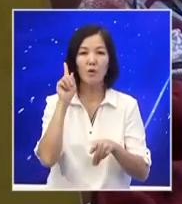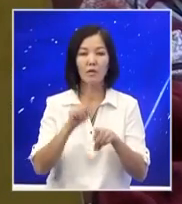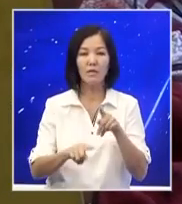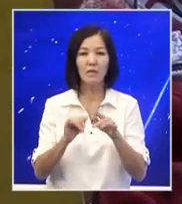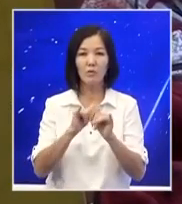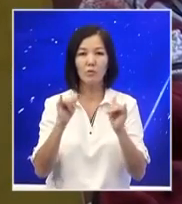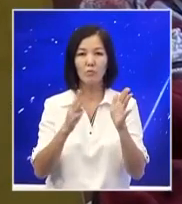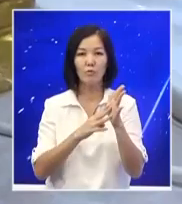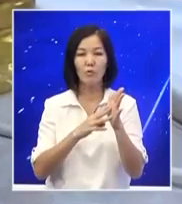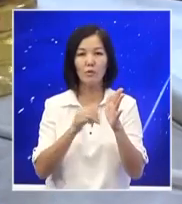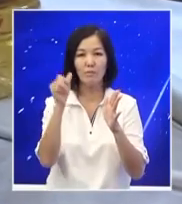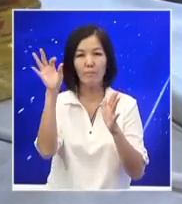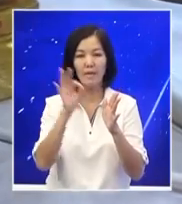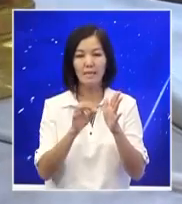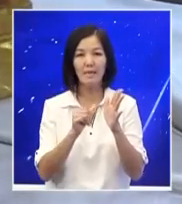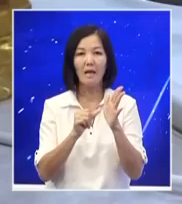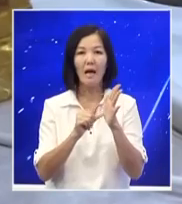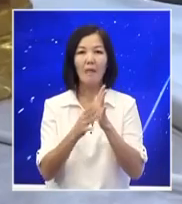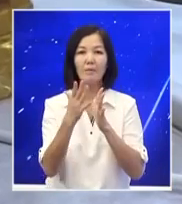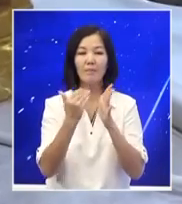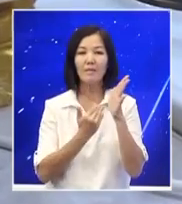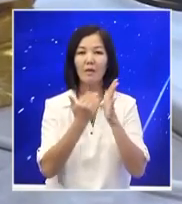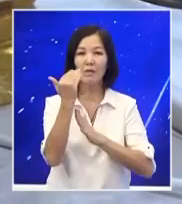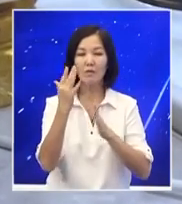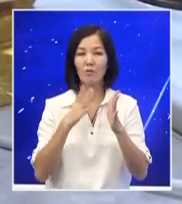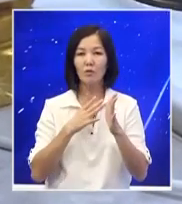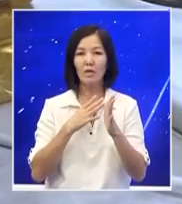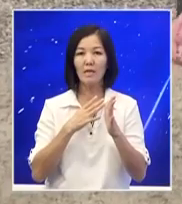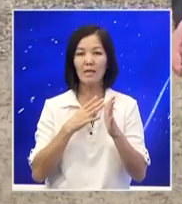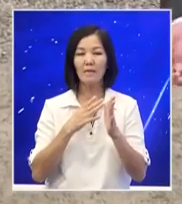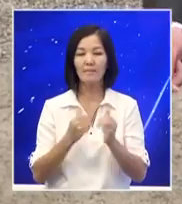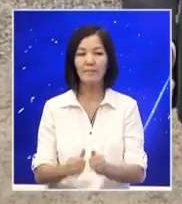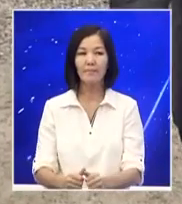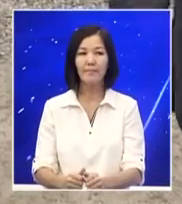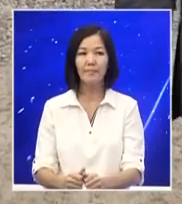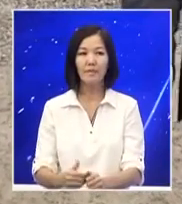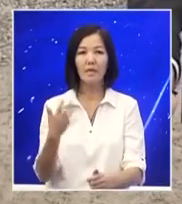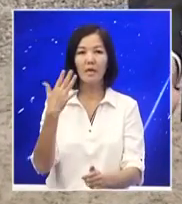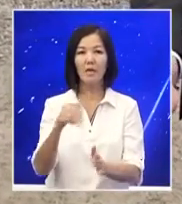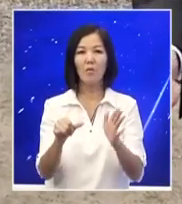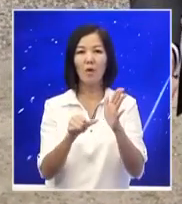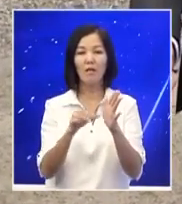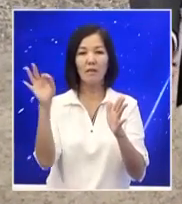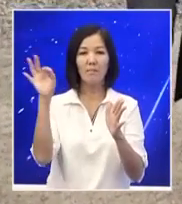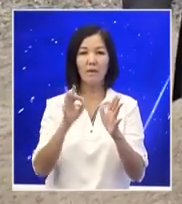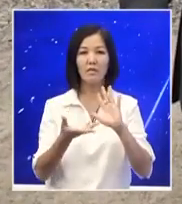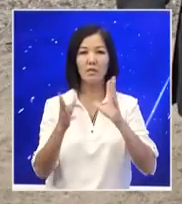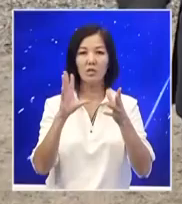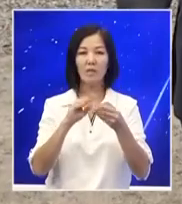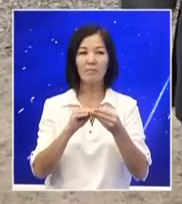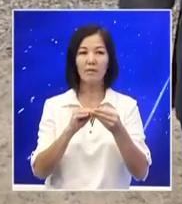ішінде 9%-дан 65%-ға жақындады. Соңғысы жылдық меже. 56%.